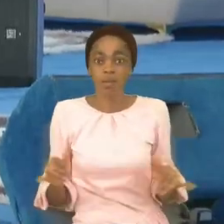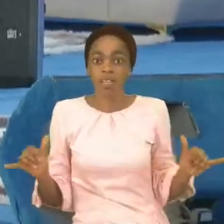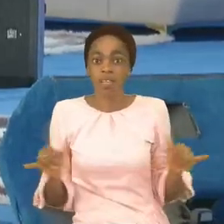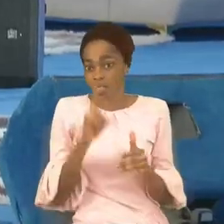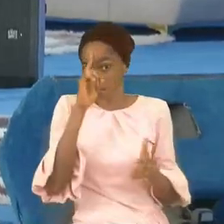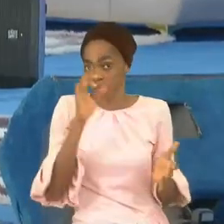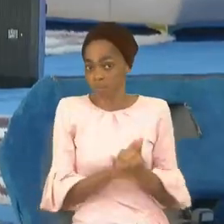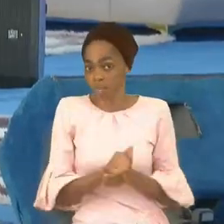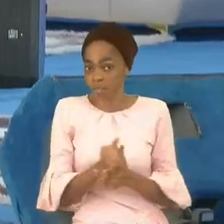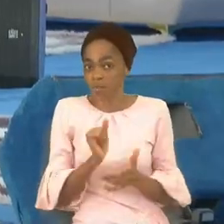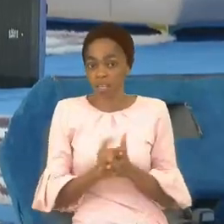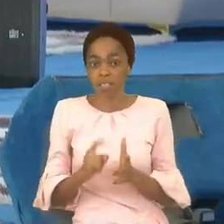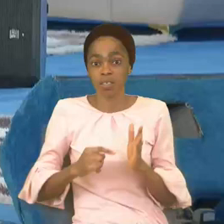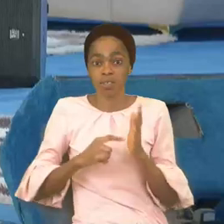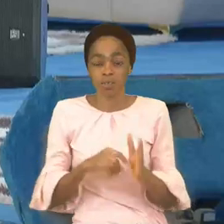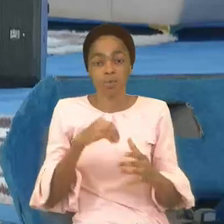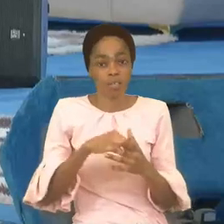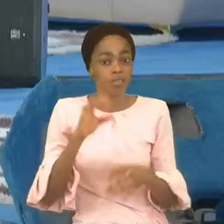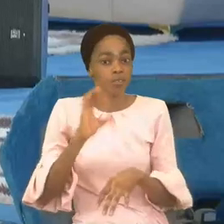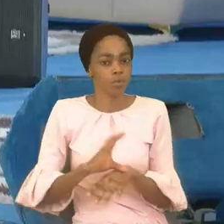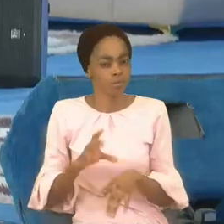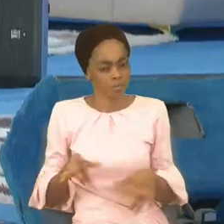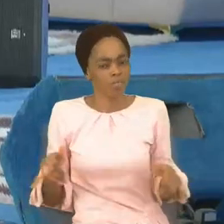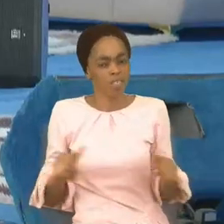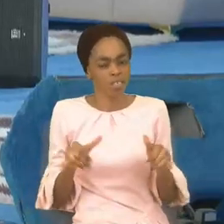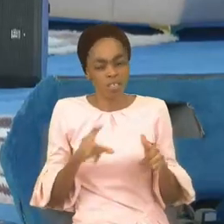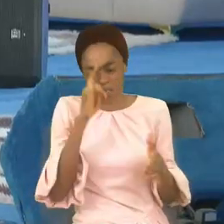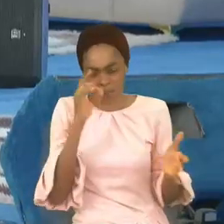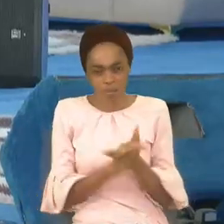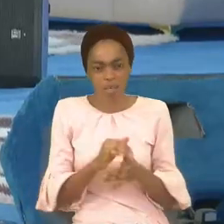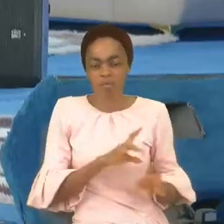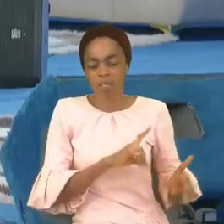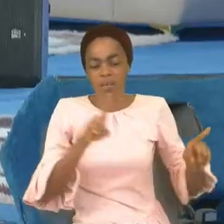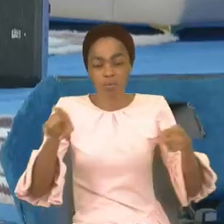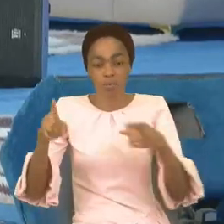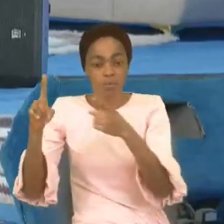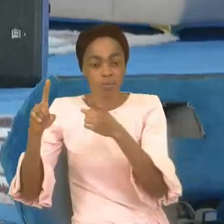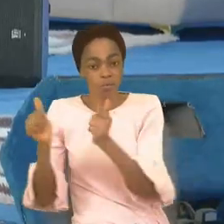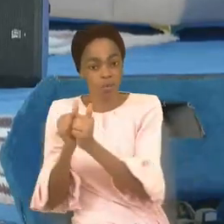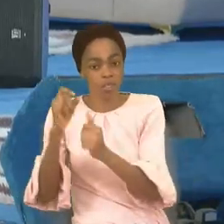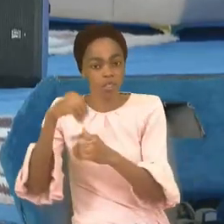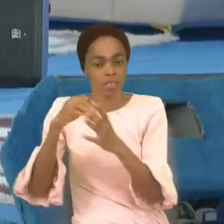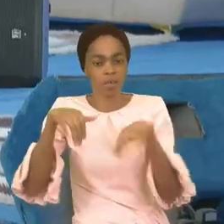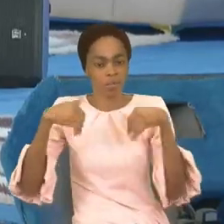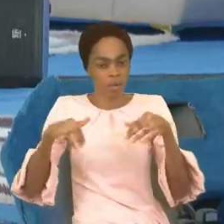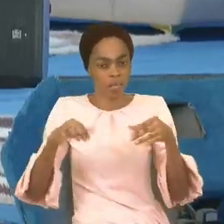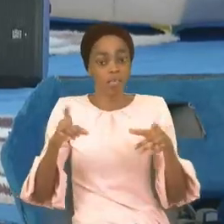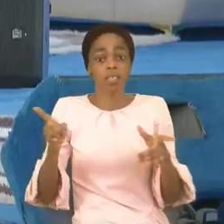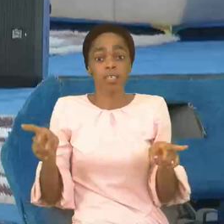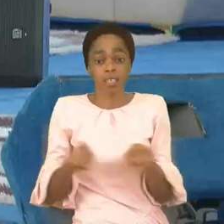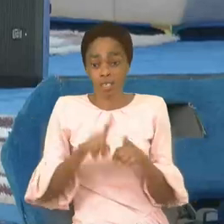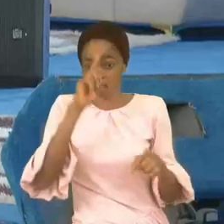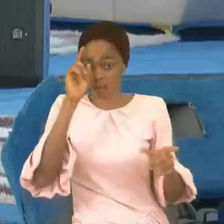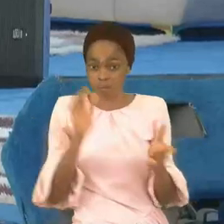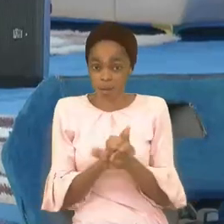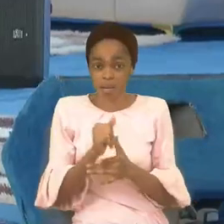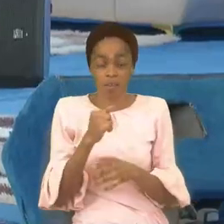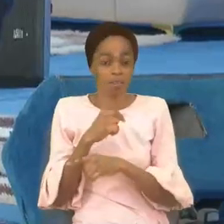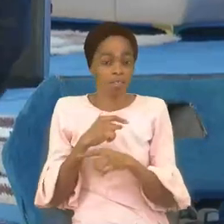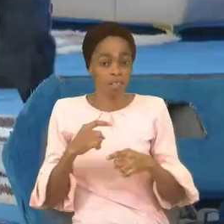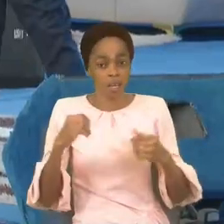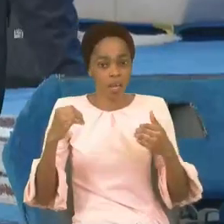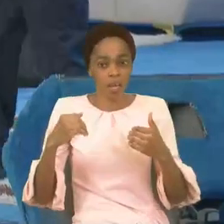Ils ont la même conviction. La même conviction qu'ils manifestent à l'église, c'est la même conviction qu'ils amènent au marché. C'est la même conviction